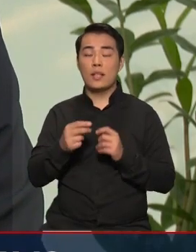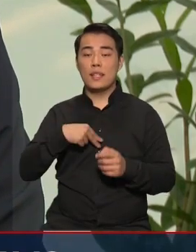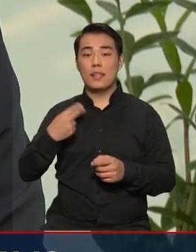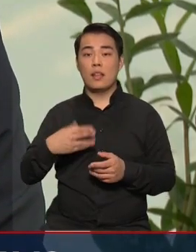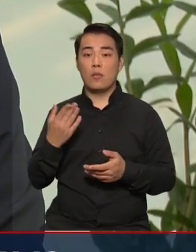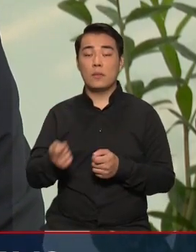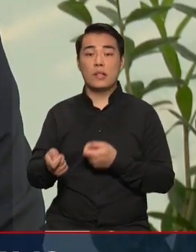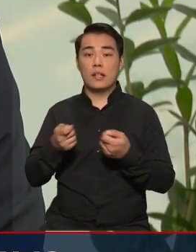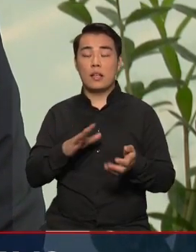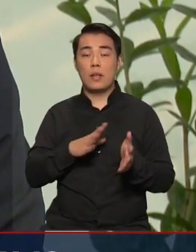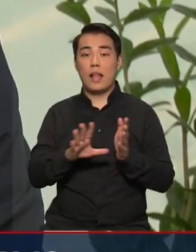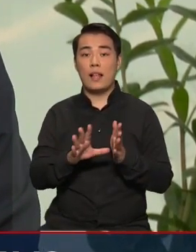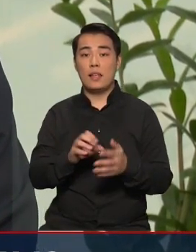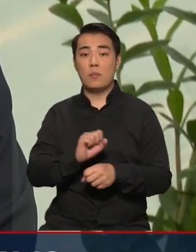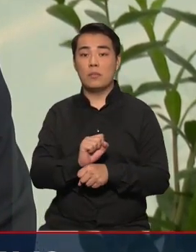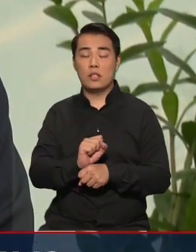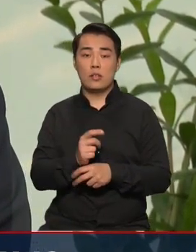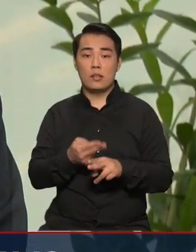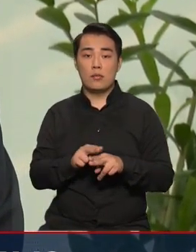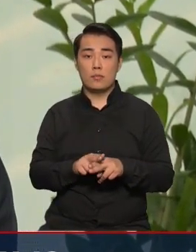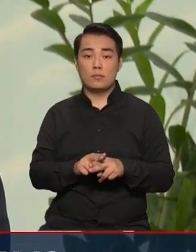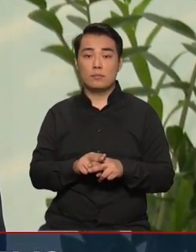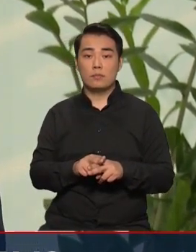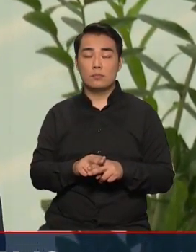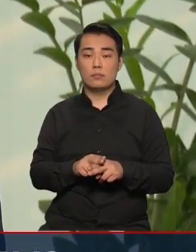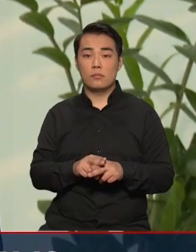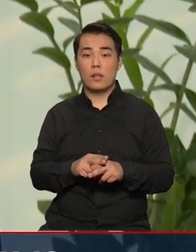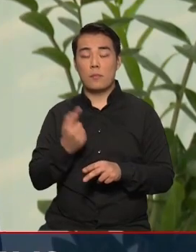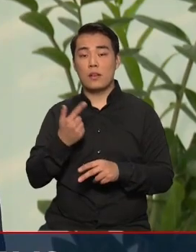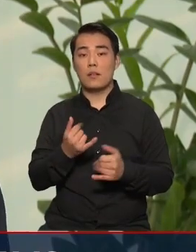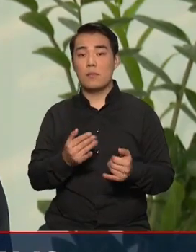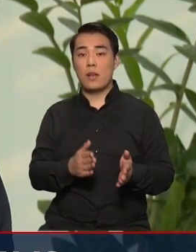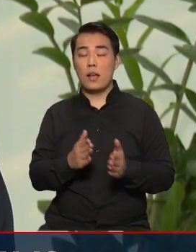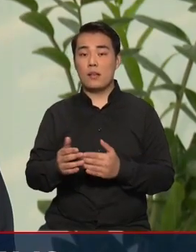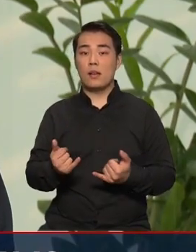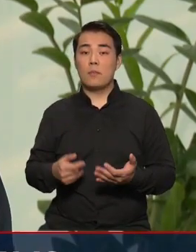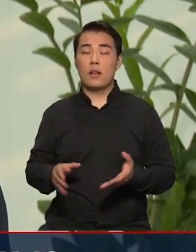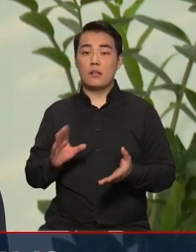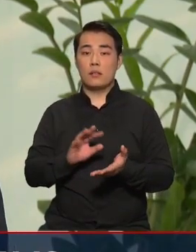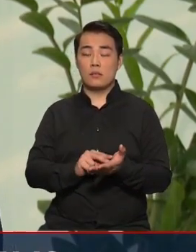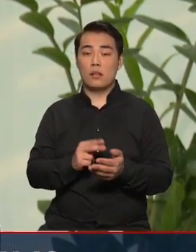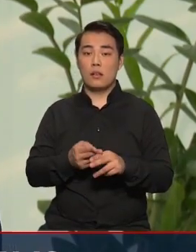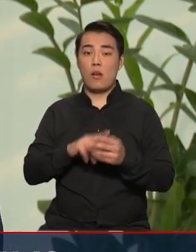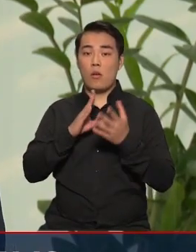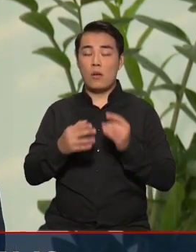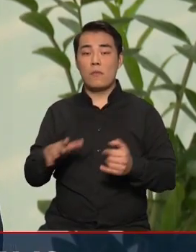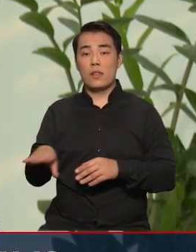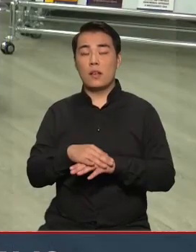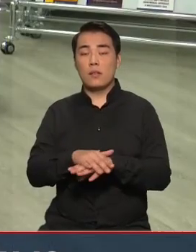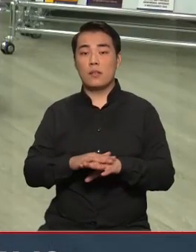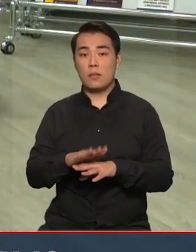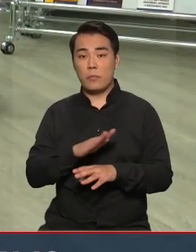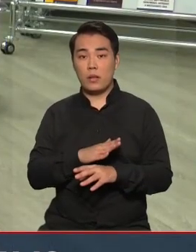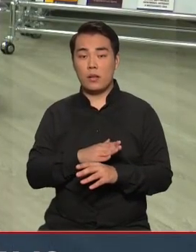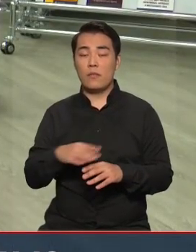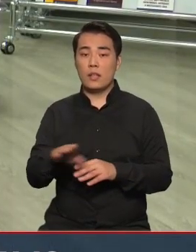әкелінген осы электрокарлардың сол бір реттік тіркеулері төленбей ме, бір шу шыққан болатын? Жоқ, қазір ол